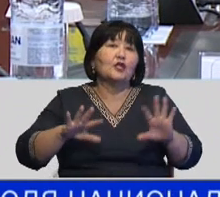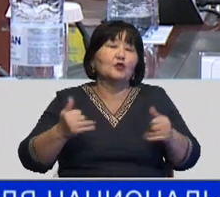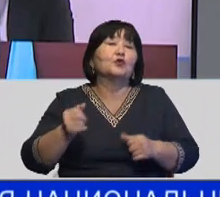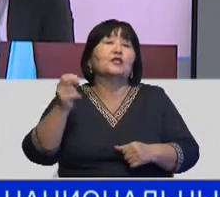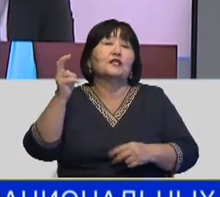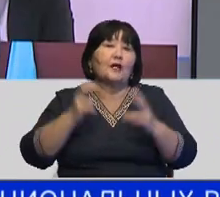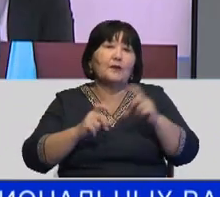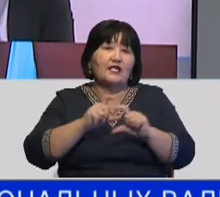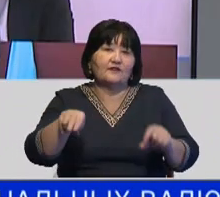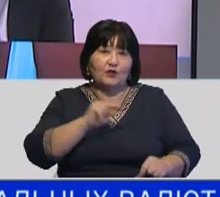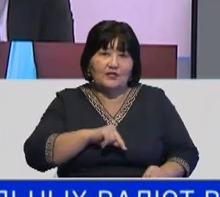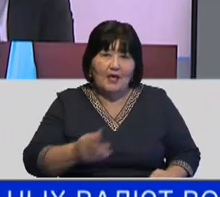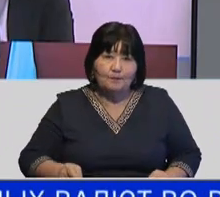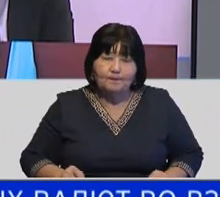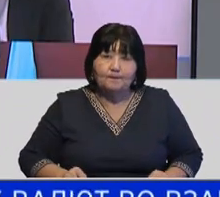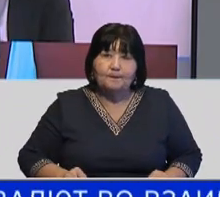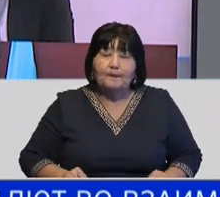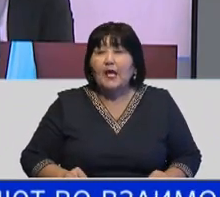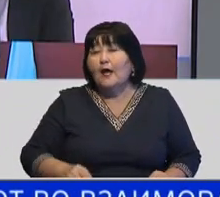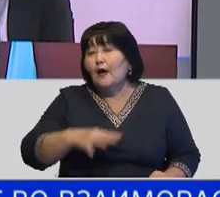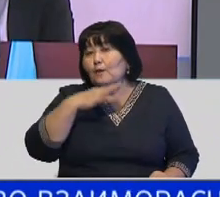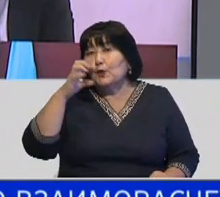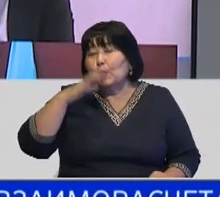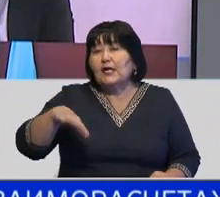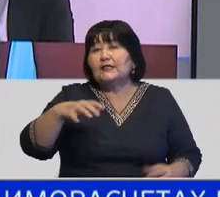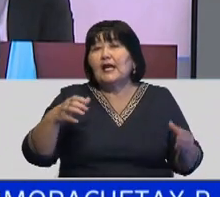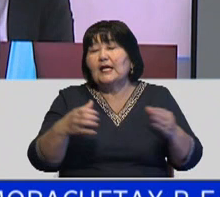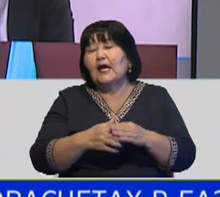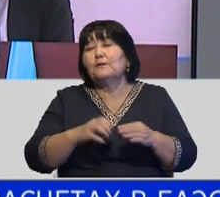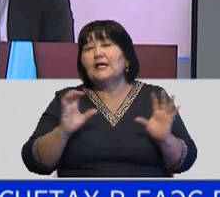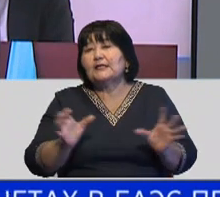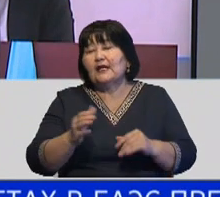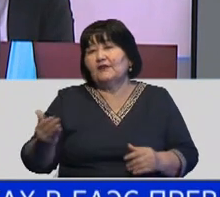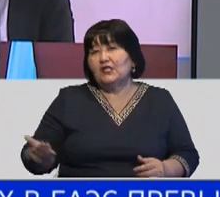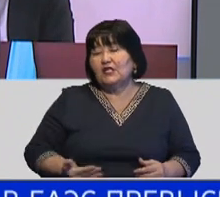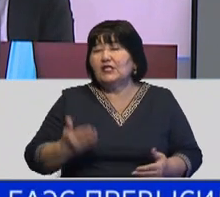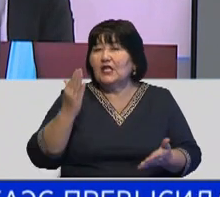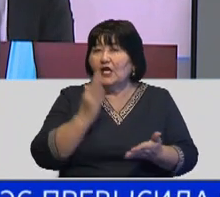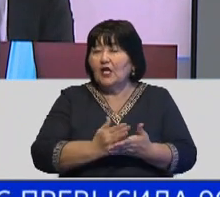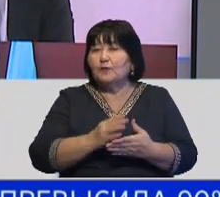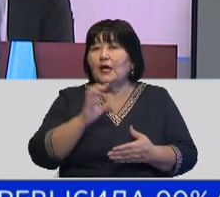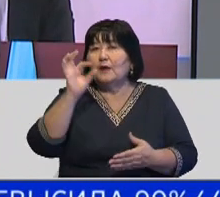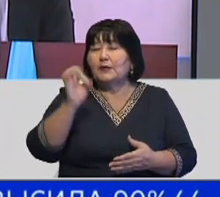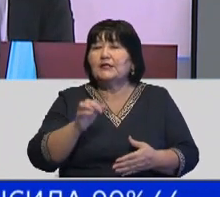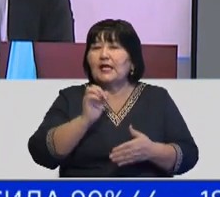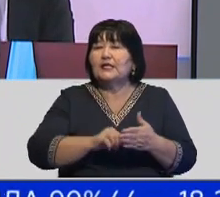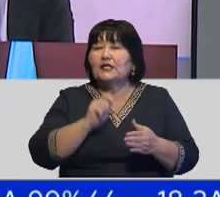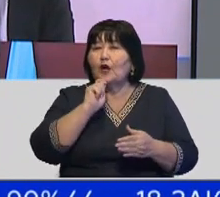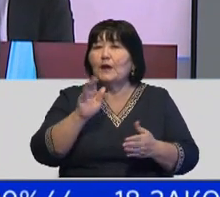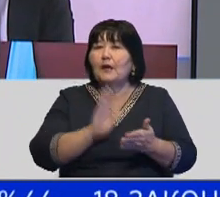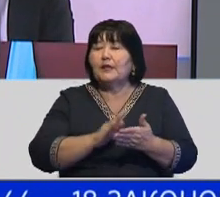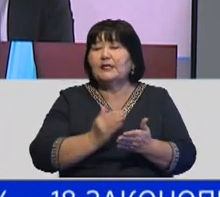на производстве во многих странах компаниями по страхованию жизни определенный процент от страховой премии